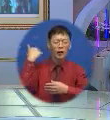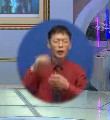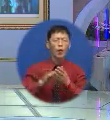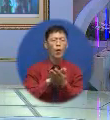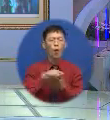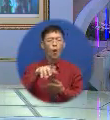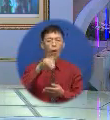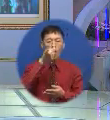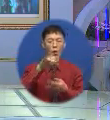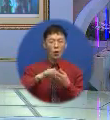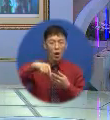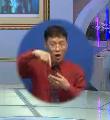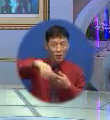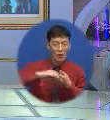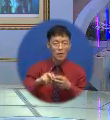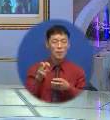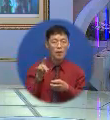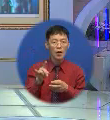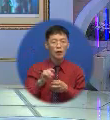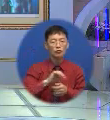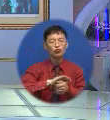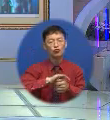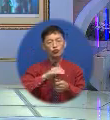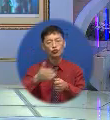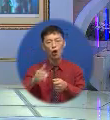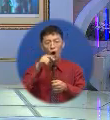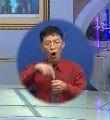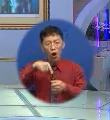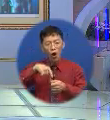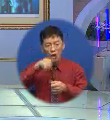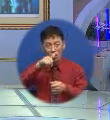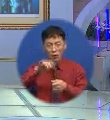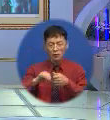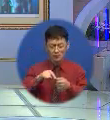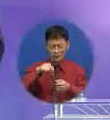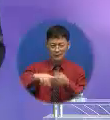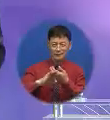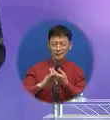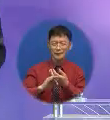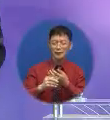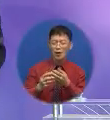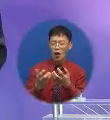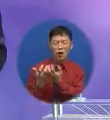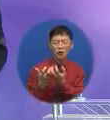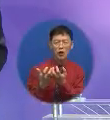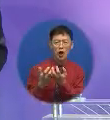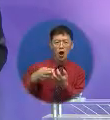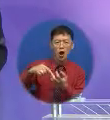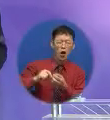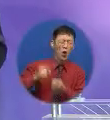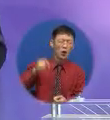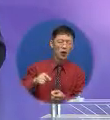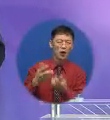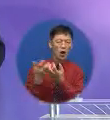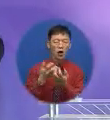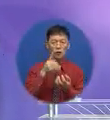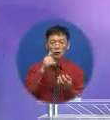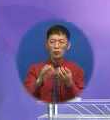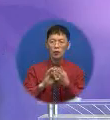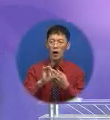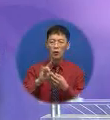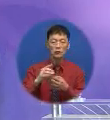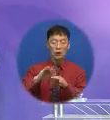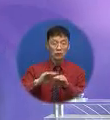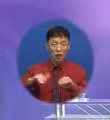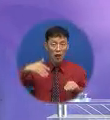매머드가 놀던 고향이라 갖고 그 밑에 이제 매머드 사체가 묻혀 있는 거예요. 근데 그 밑에 영구 동토층이 있기 때문에 영구 동토층이라는 게